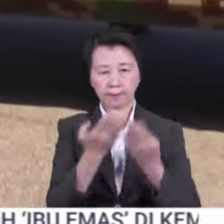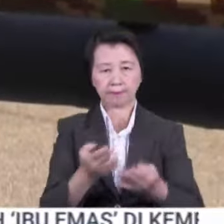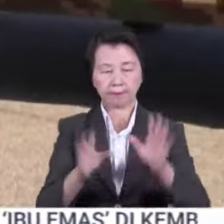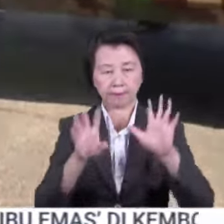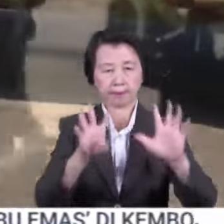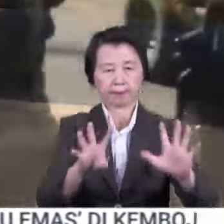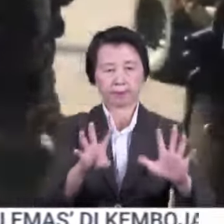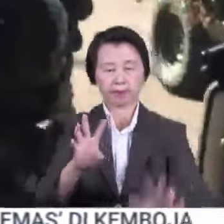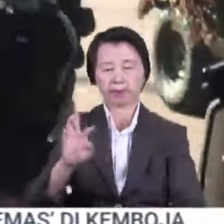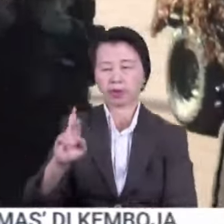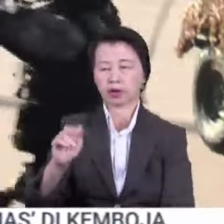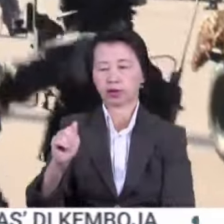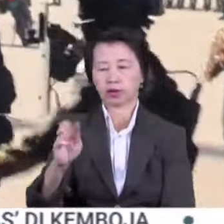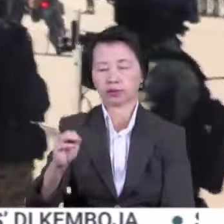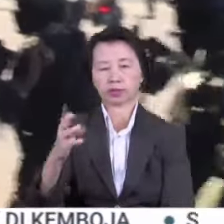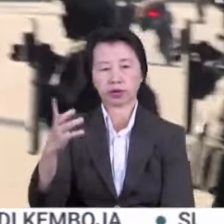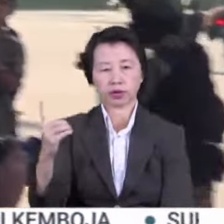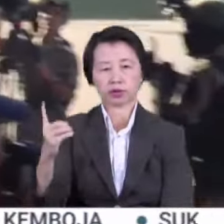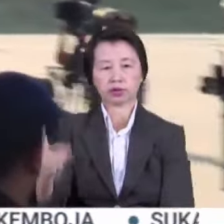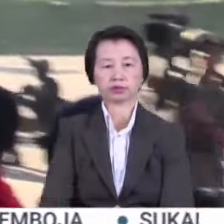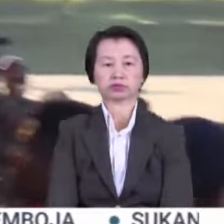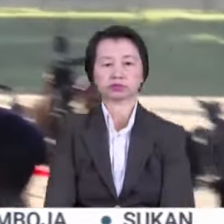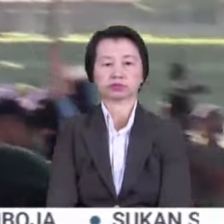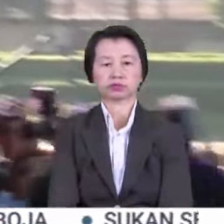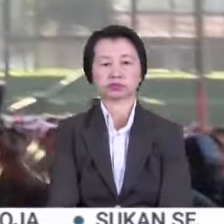manajemen Aska Melayu di Raja